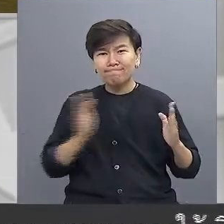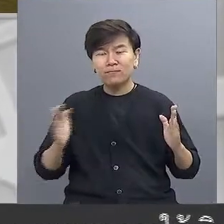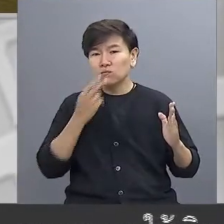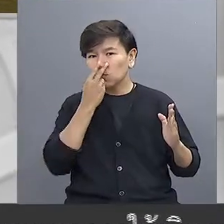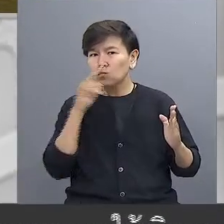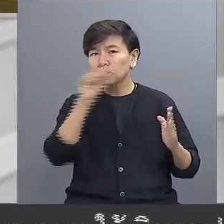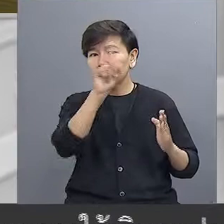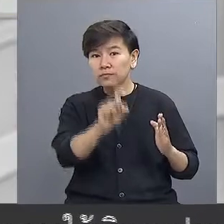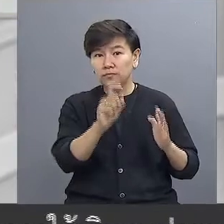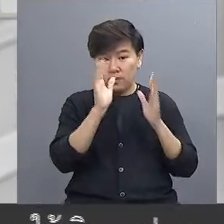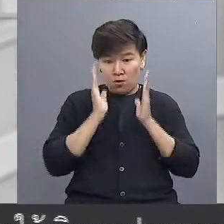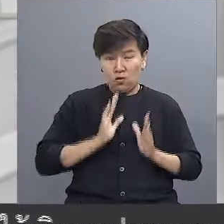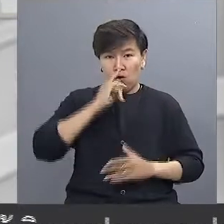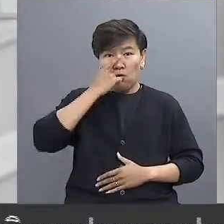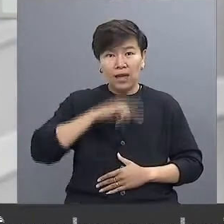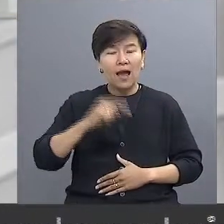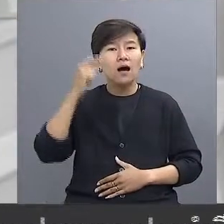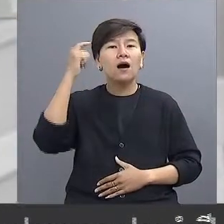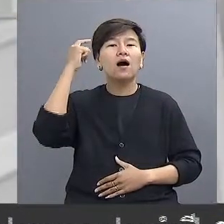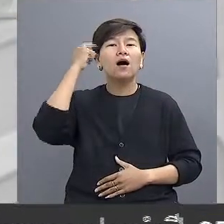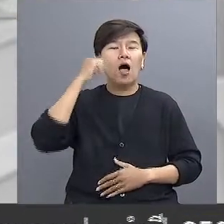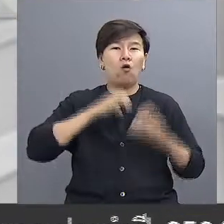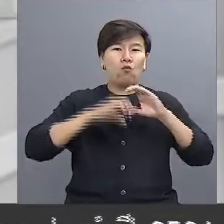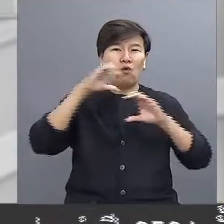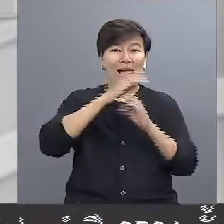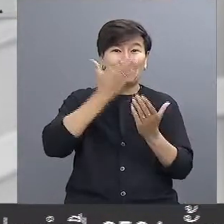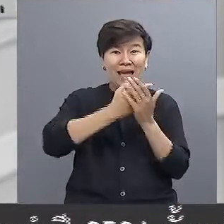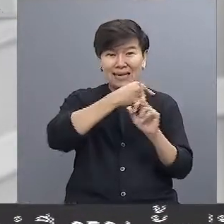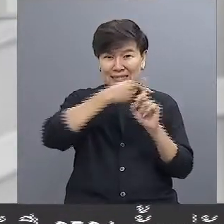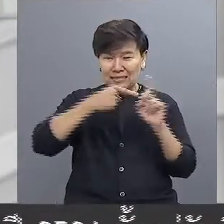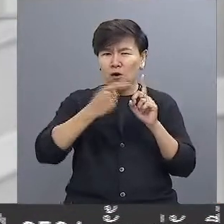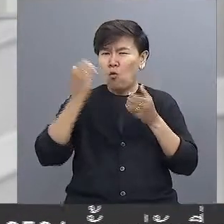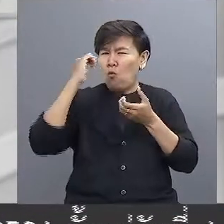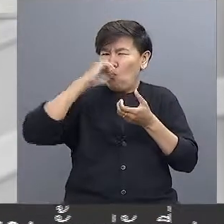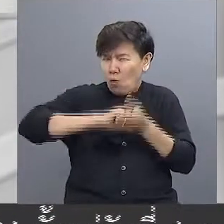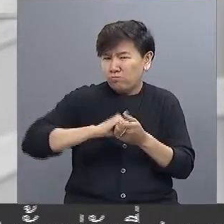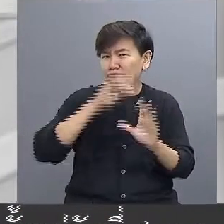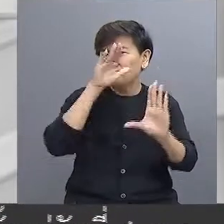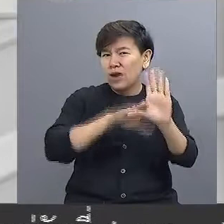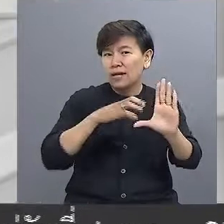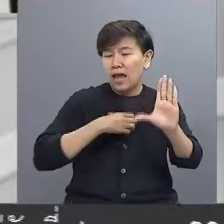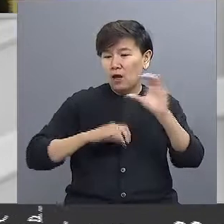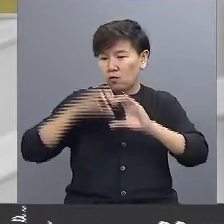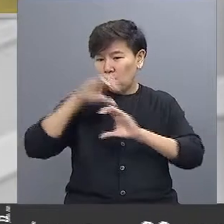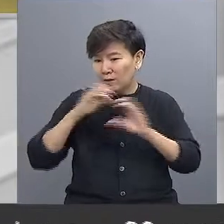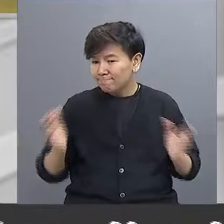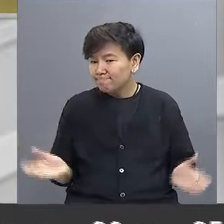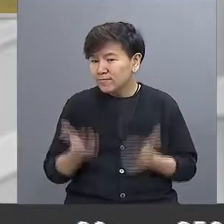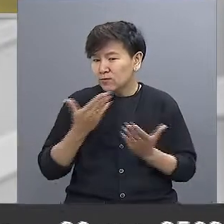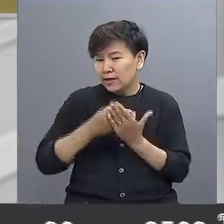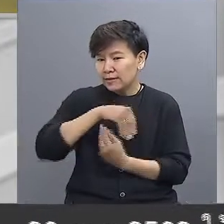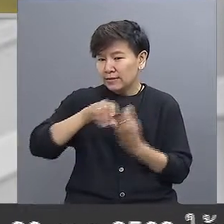คนไทยได้รู้จักและอยากจะร่วมโครงการคนละครึ่งนี้แหละค่ะที่เป็นโครงการหนึ่งที่รัฐบาลออกมากระตุ้นเศรษฐกิจภายในประเทศค่ะ